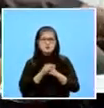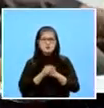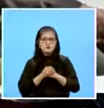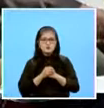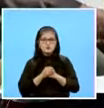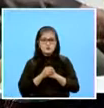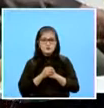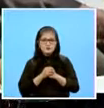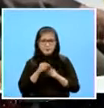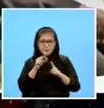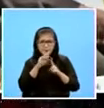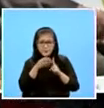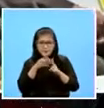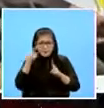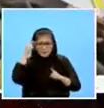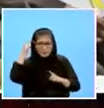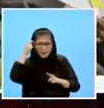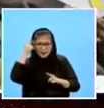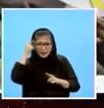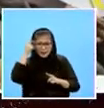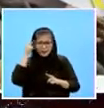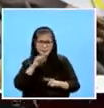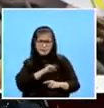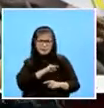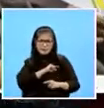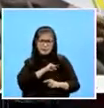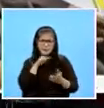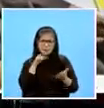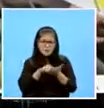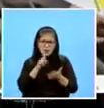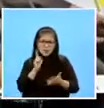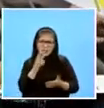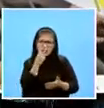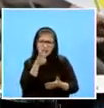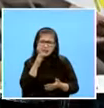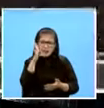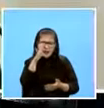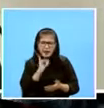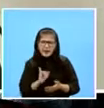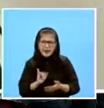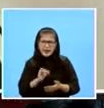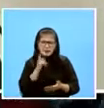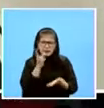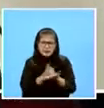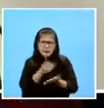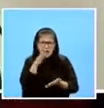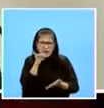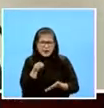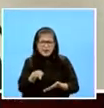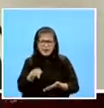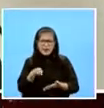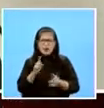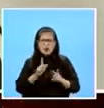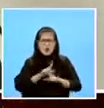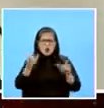politik sebagai peserta pemilu 2019 ini ada kejanggalan saat menetapkan PBB tidak lolos sebagai peserta